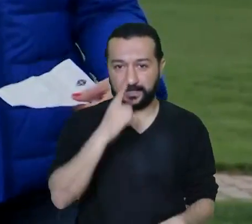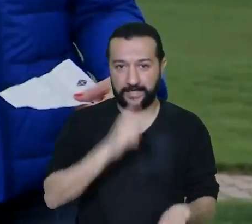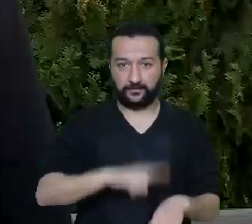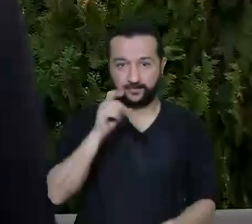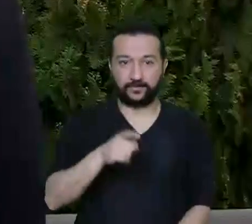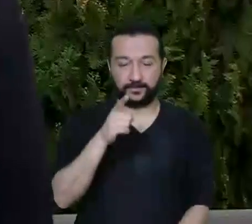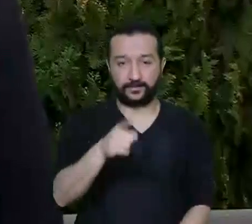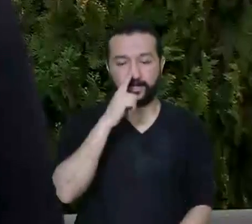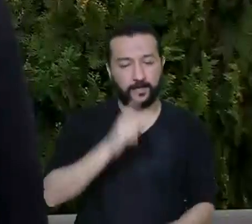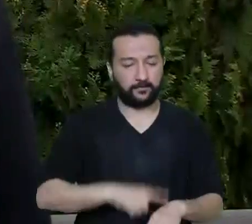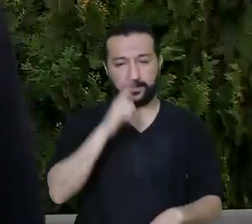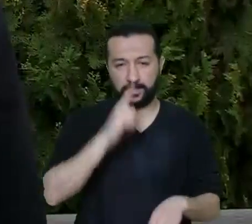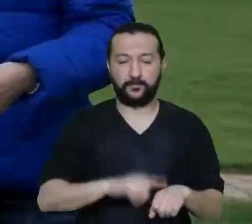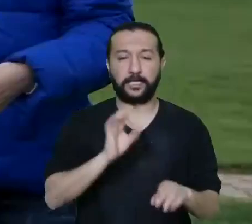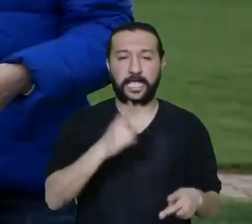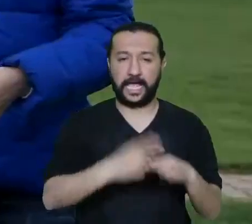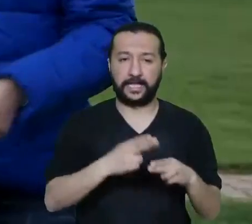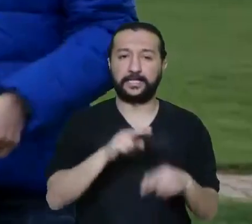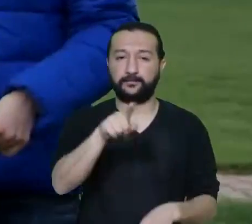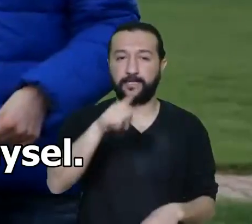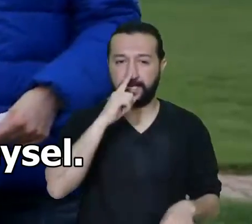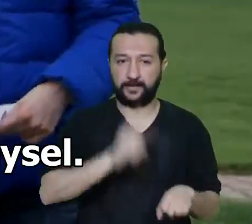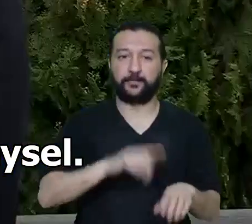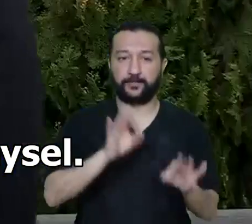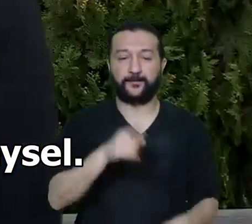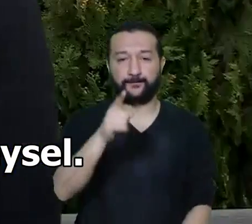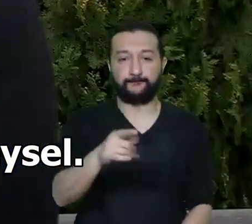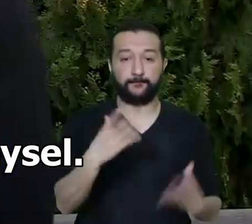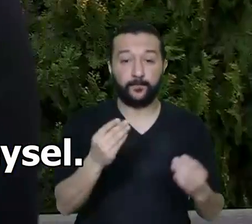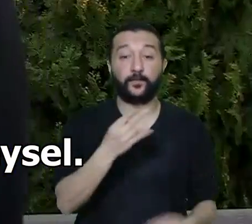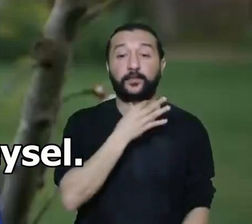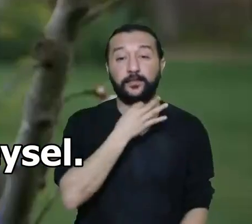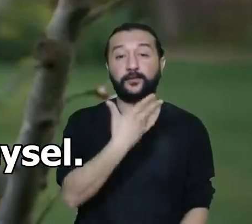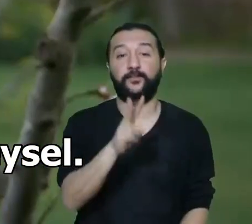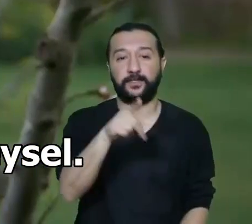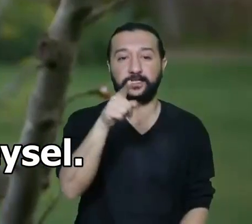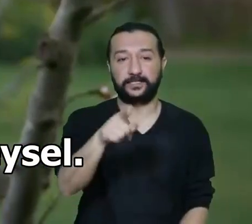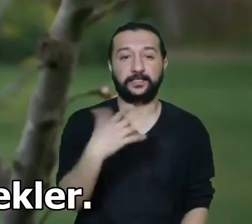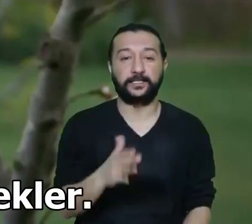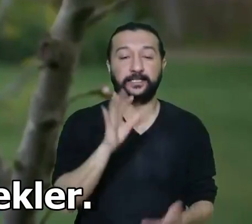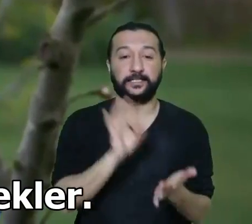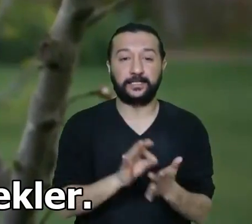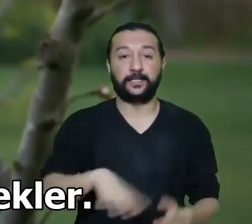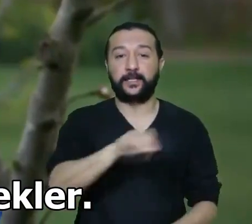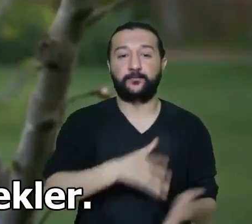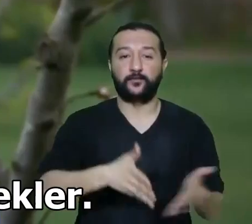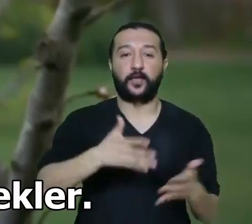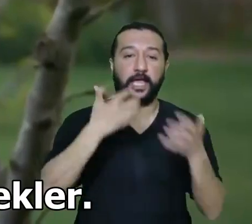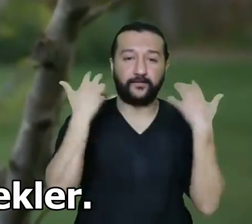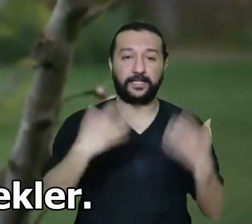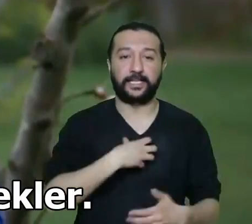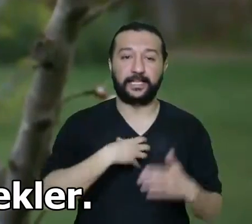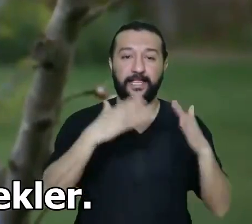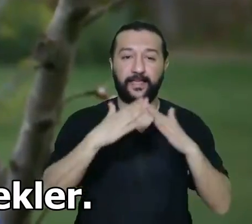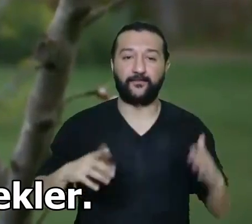Emin misin? Emin. Adı kadar emin. Yani çok teşekkür ederim Veysel. Sayende sokak hayvanları